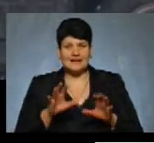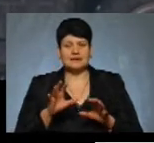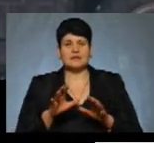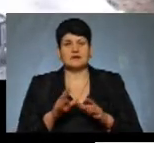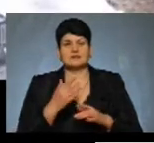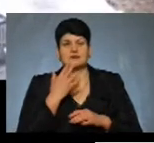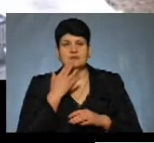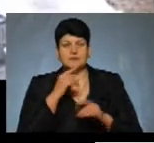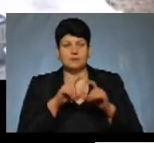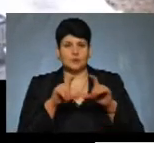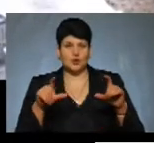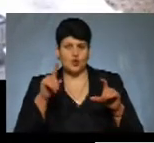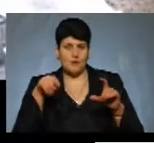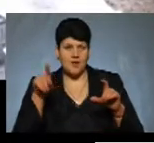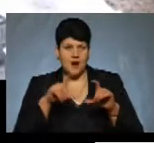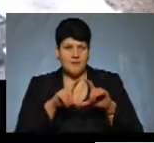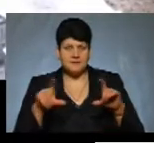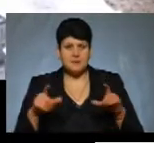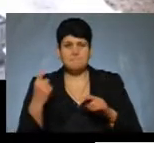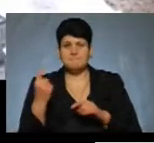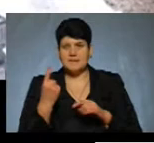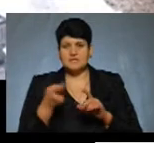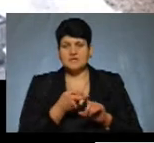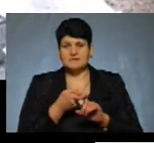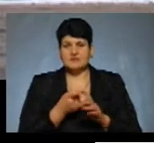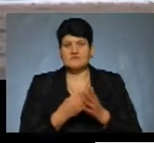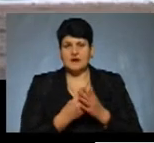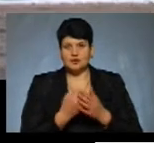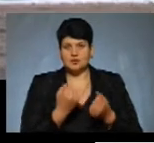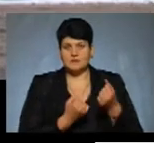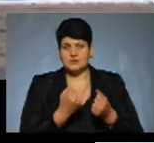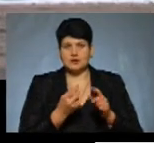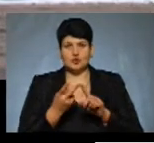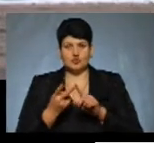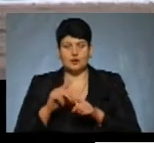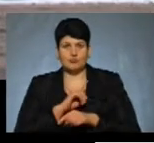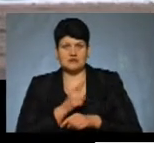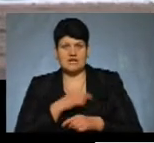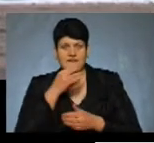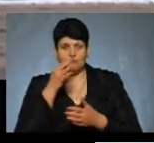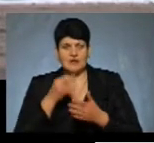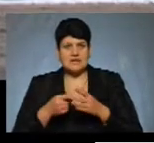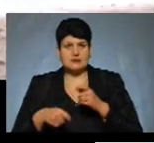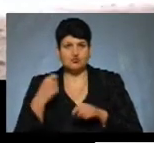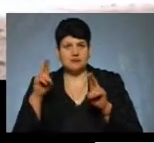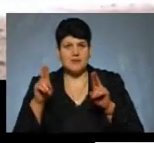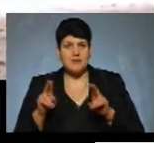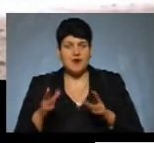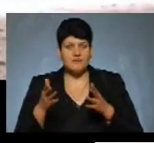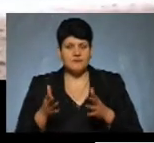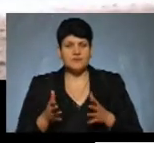єврономерами. Перший стосується вартості розмитнення машин, другий – посилює відповідальність за порушення митних правил. Із 24